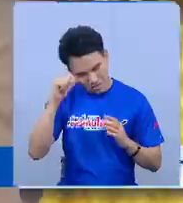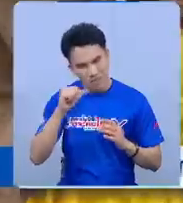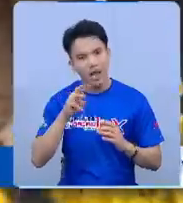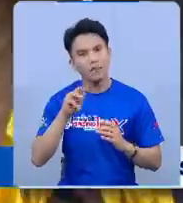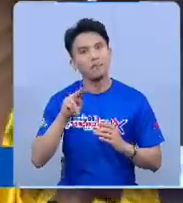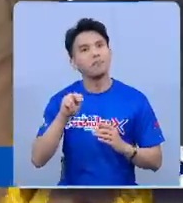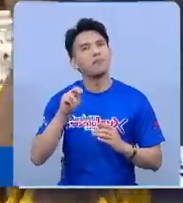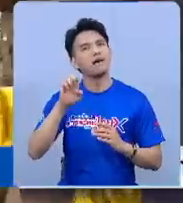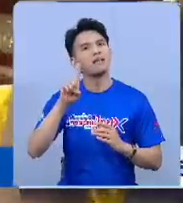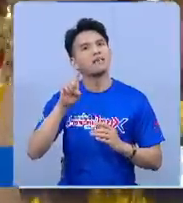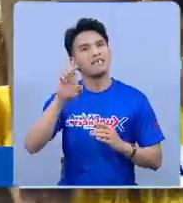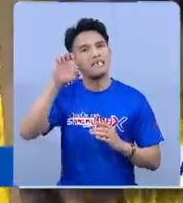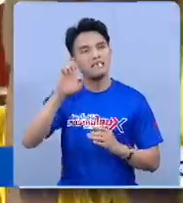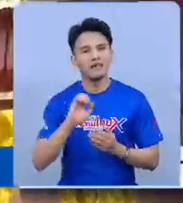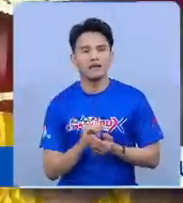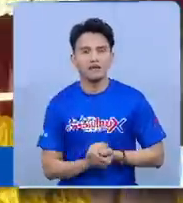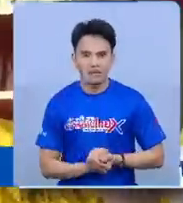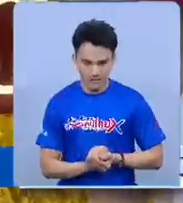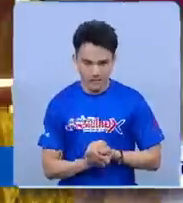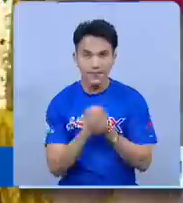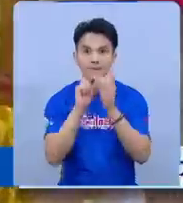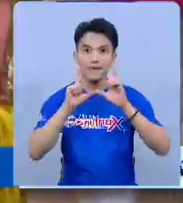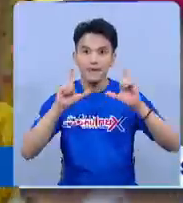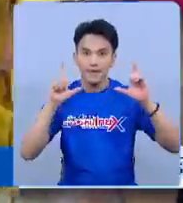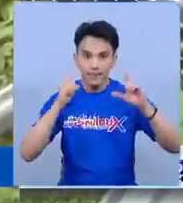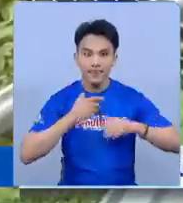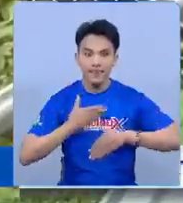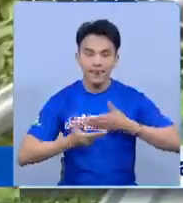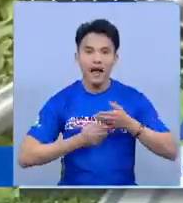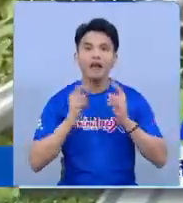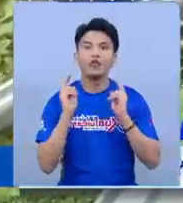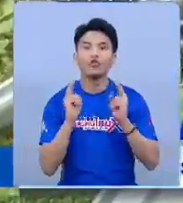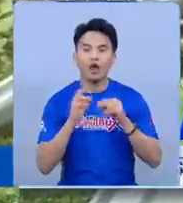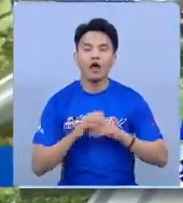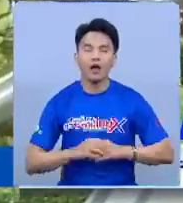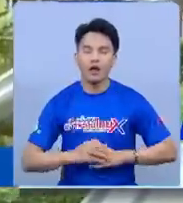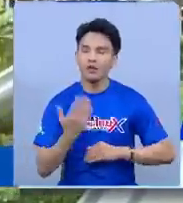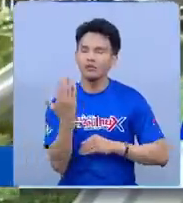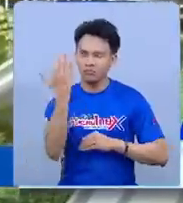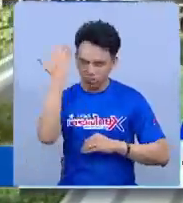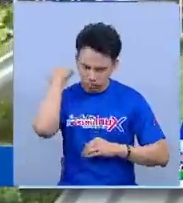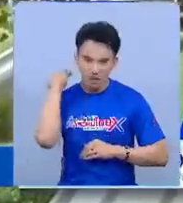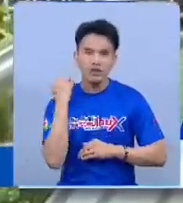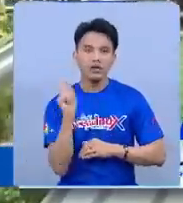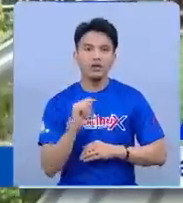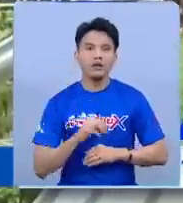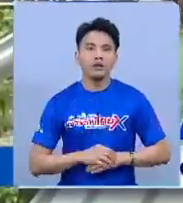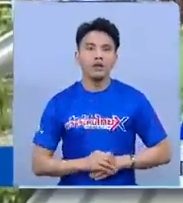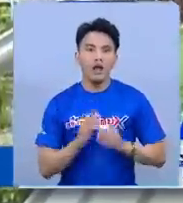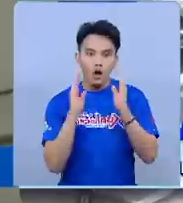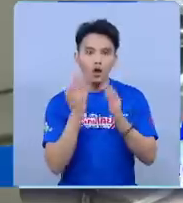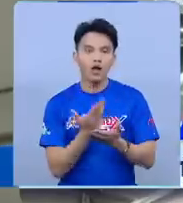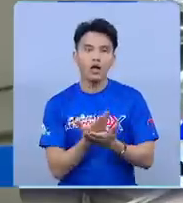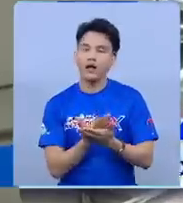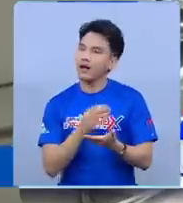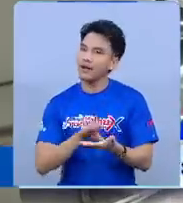จริงๆแล้วเธอชื่อเดียเป็นเน็ตไอดอลนะแล้วก็เป็นแม่ค้าขายตุ๊กตาออนไลน์ด้วยตอนนั้นเนี่ยสิ่งที่เธอทำคือชวนคนมาลงทุนกับเธอโ